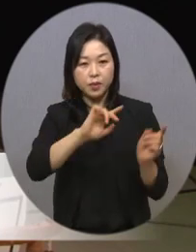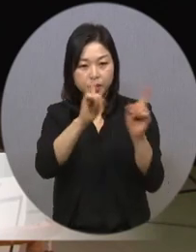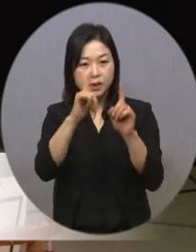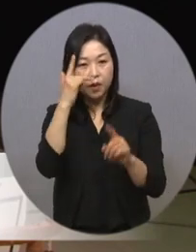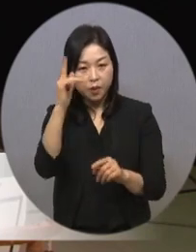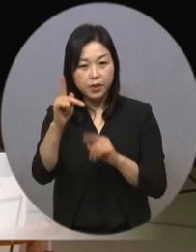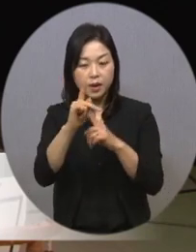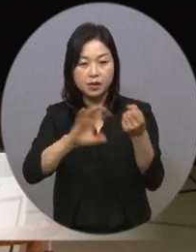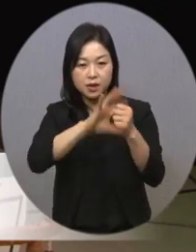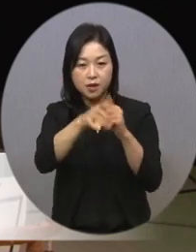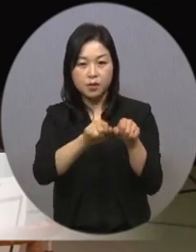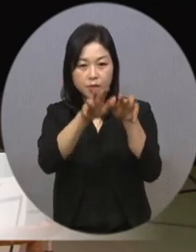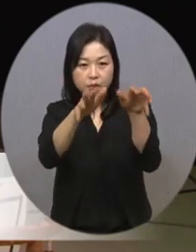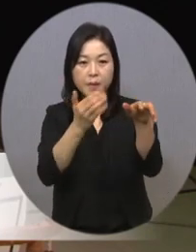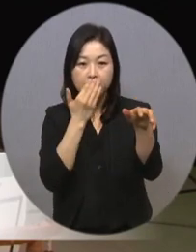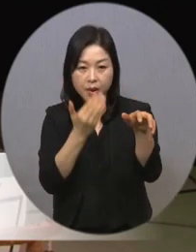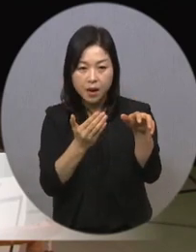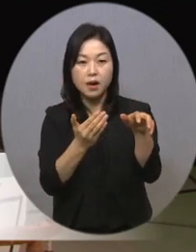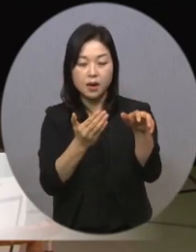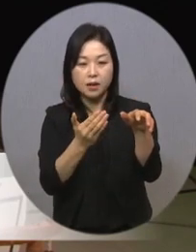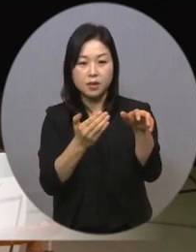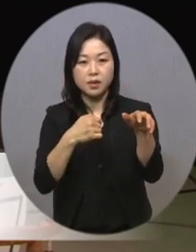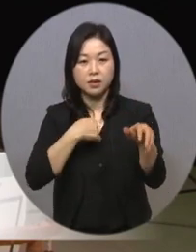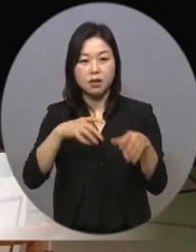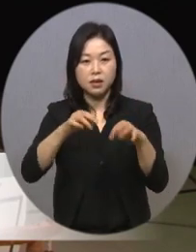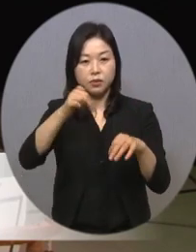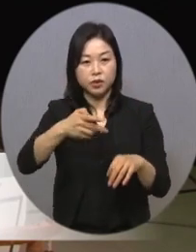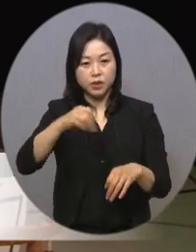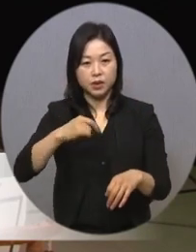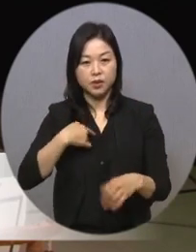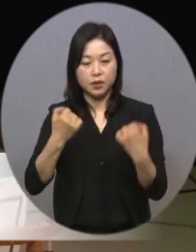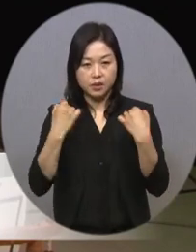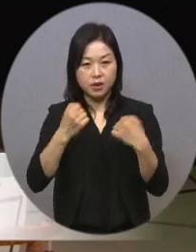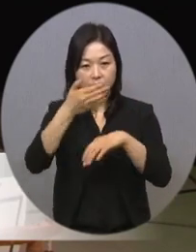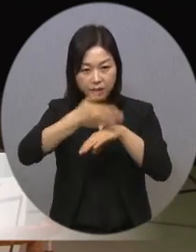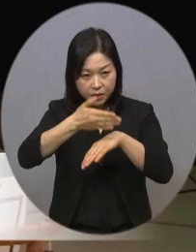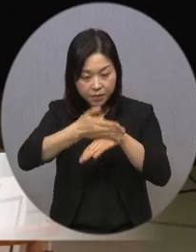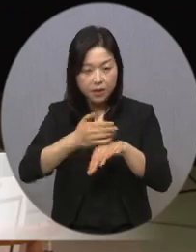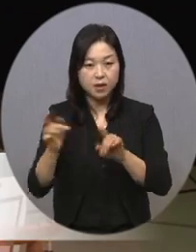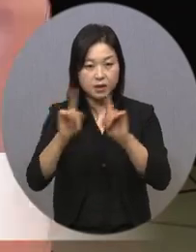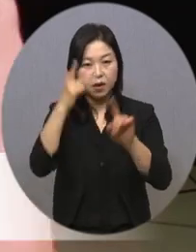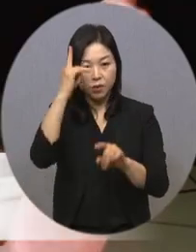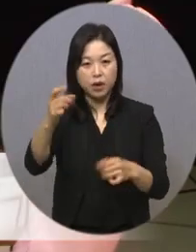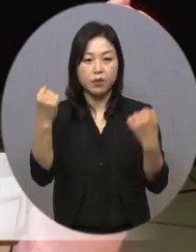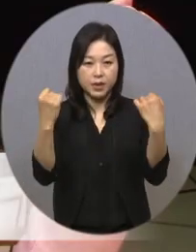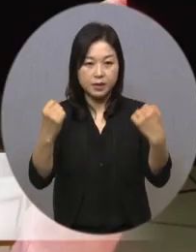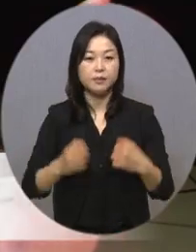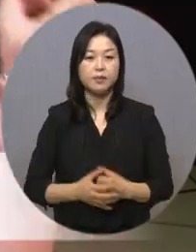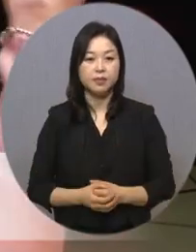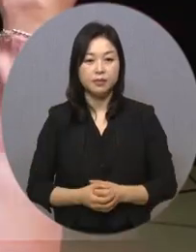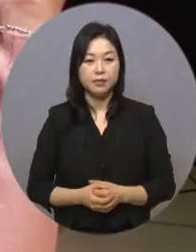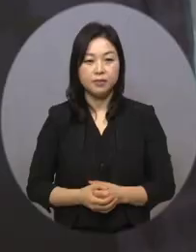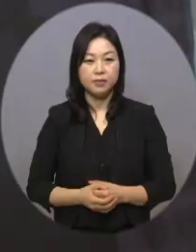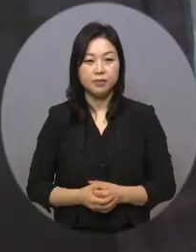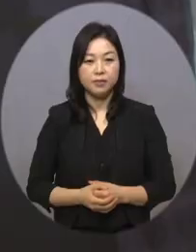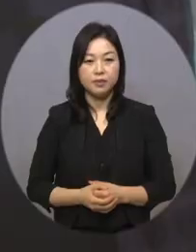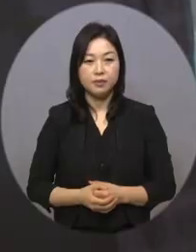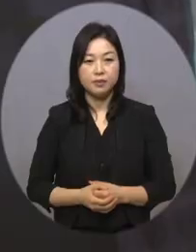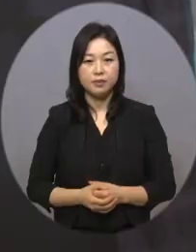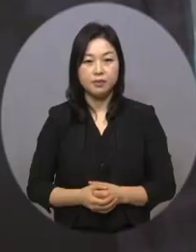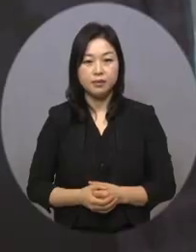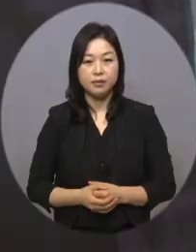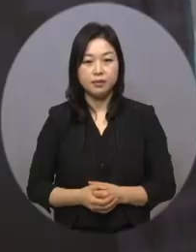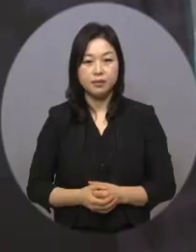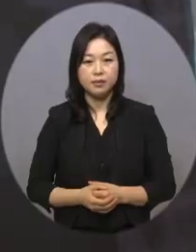코리아가 세계로 나갈 수 있도록 저도 저 김추리도 응원하겠습니다. 감사합니다. 으라차차 코리아 화이팅!